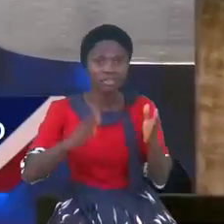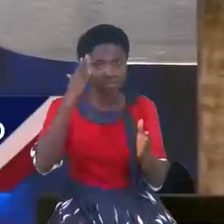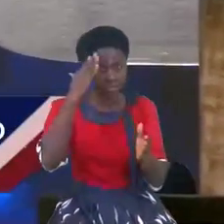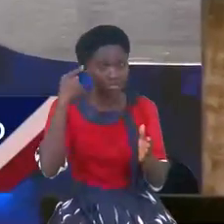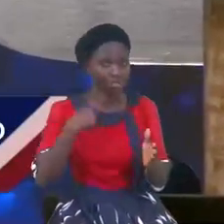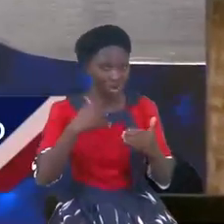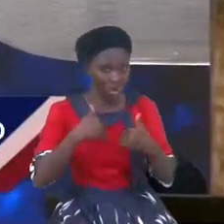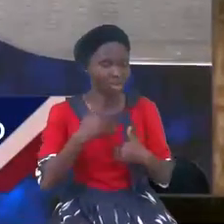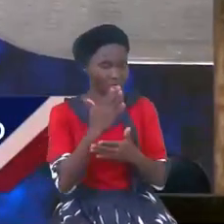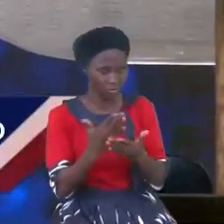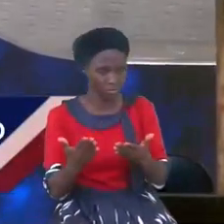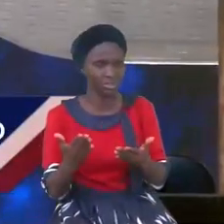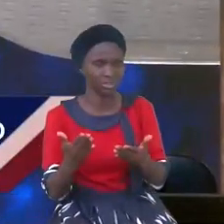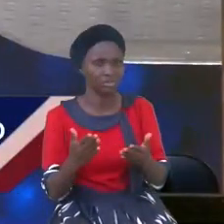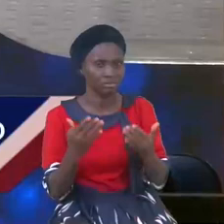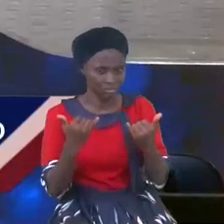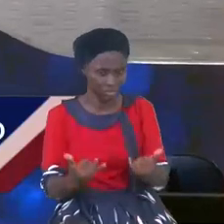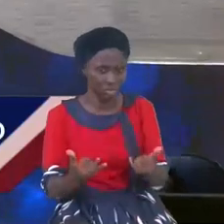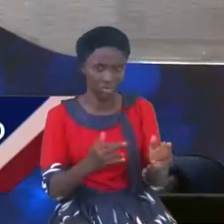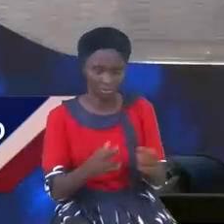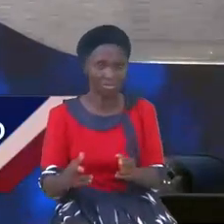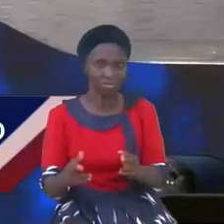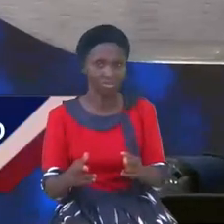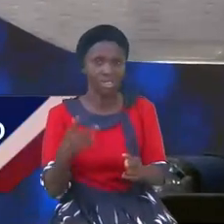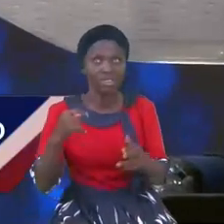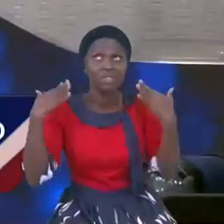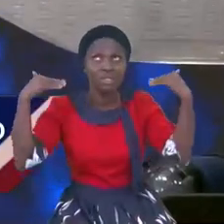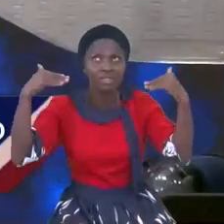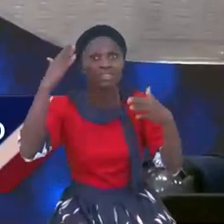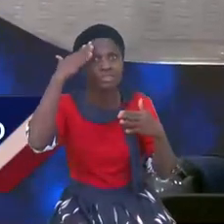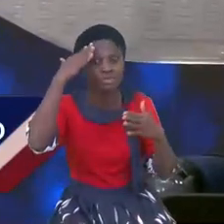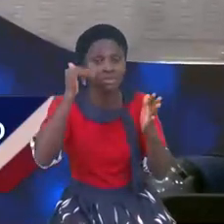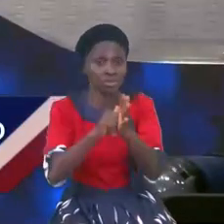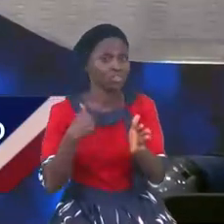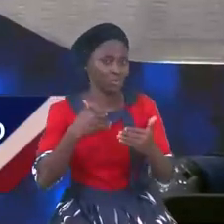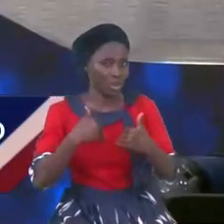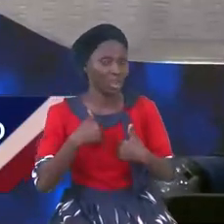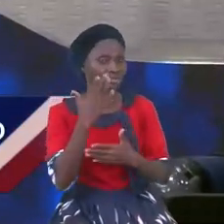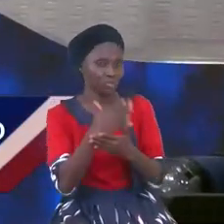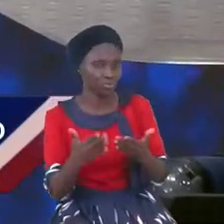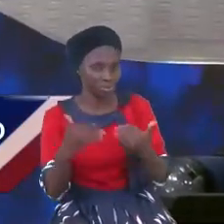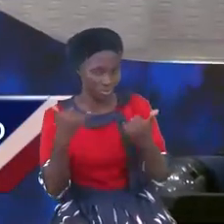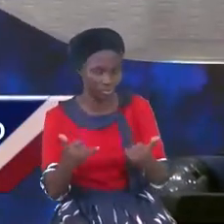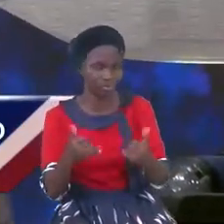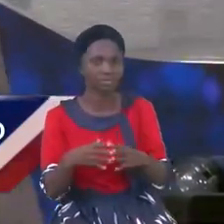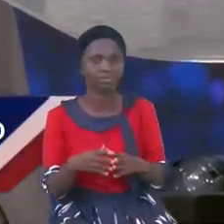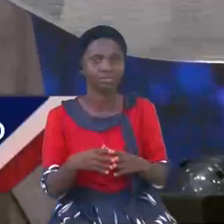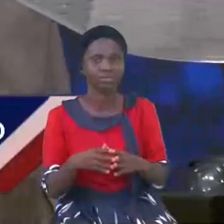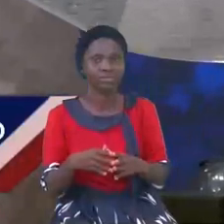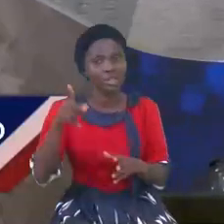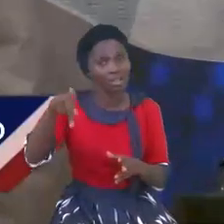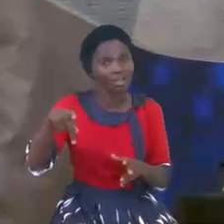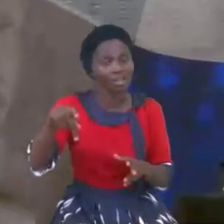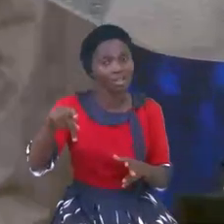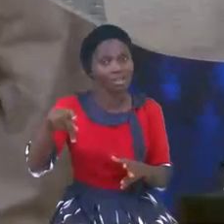chose. Les anges le savent. Ils savent que nous avons quelque chose. L'apôtre Paul savait